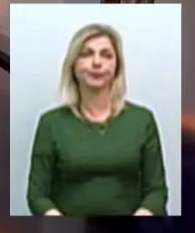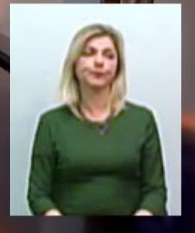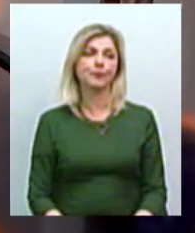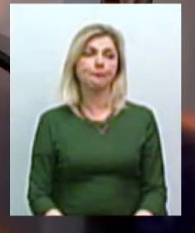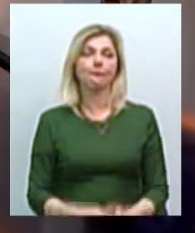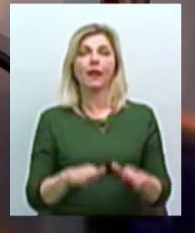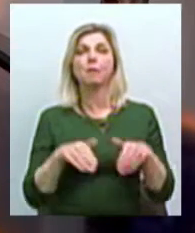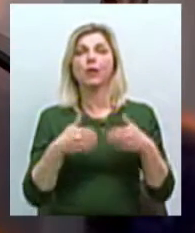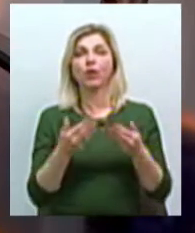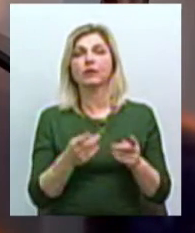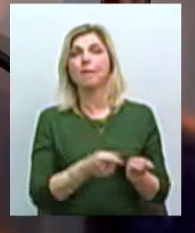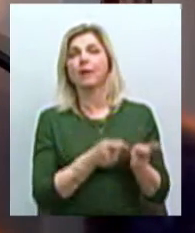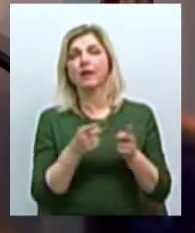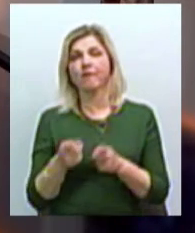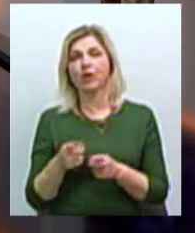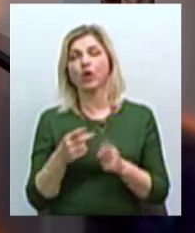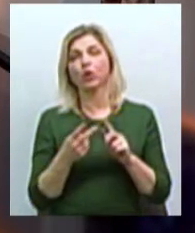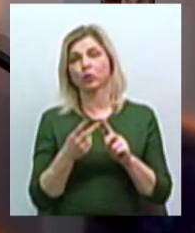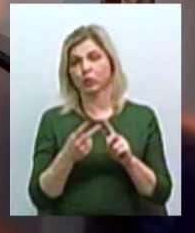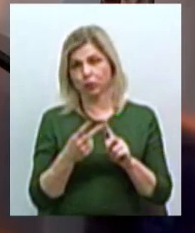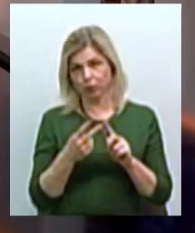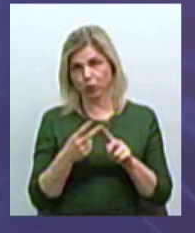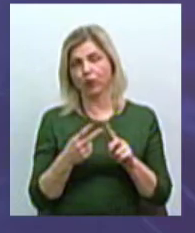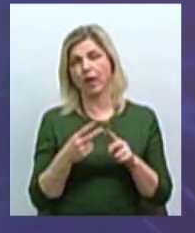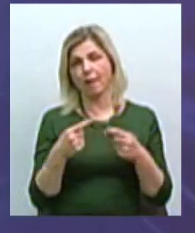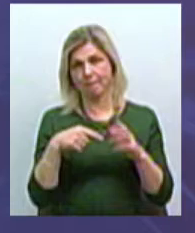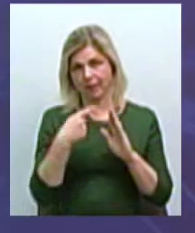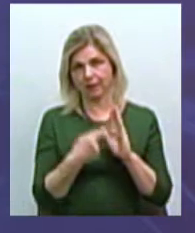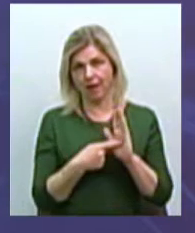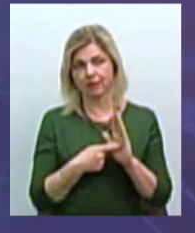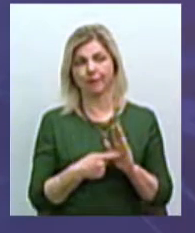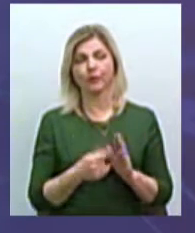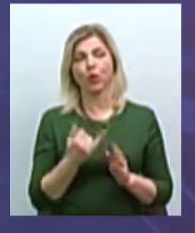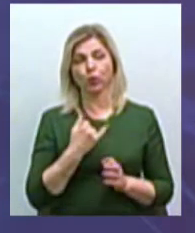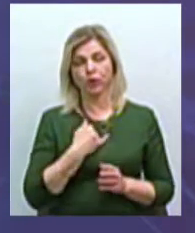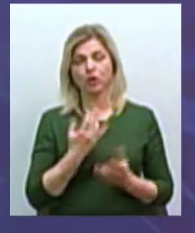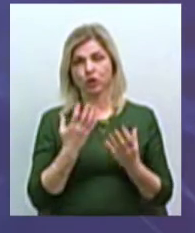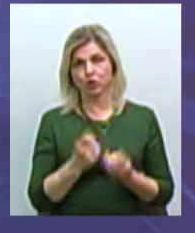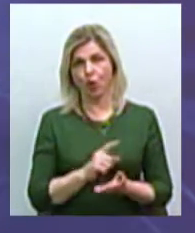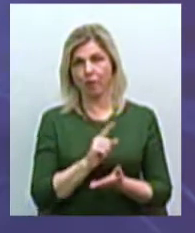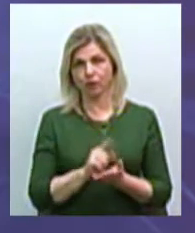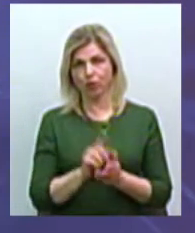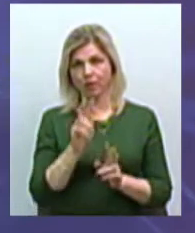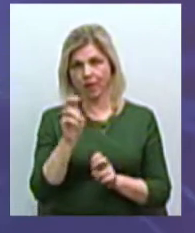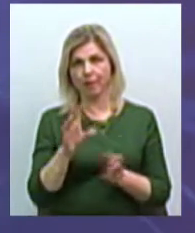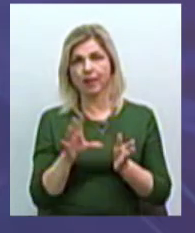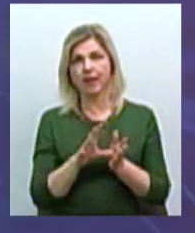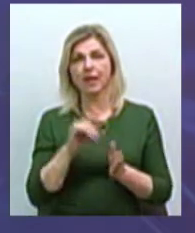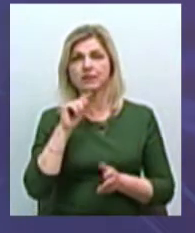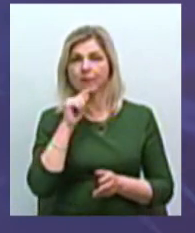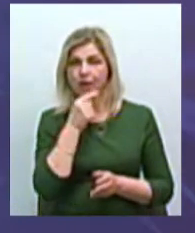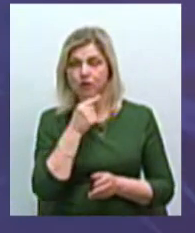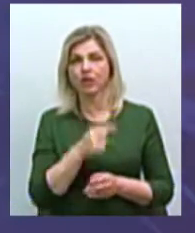до другого блоку. Бачите, по опаленню запитань багато насправді виявилося, але ще у нас обов'язкова тема енергозбереження, як